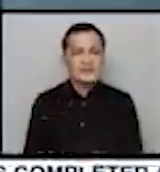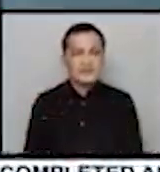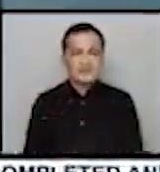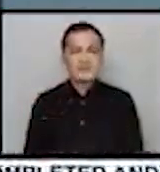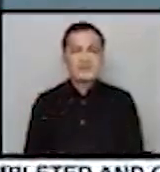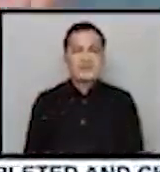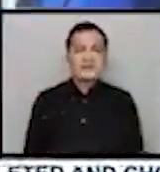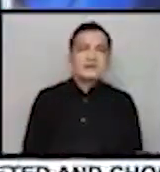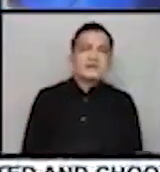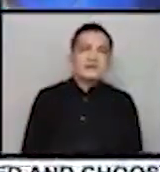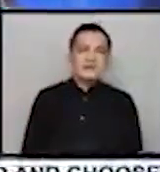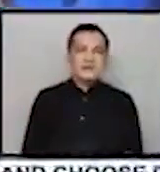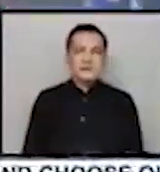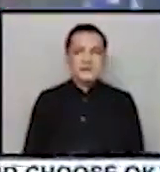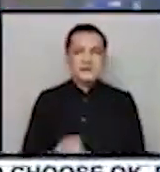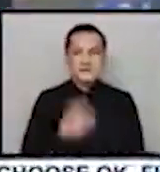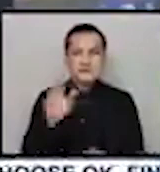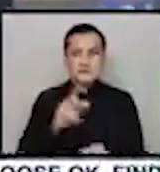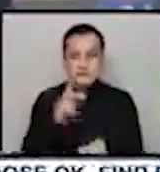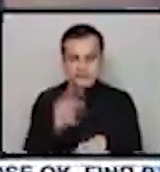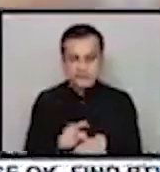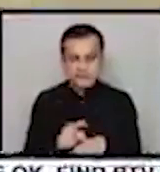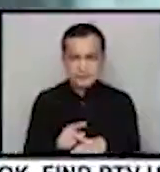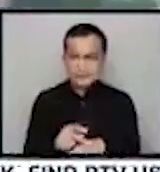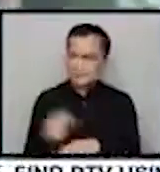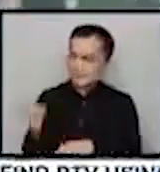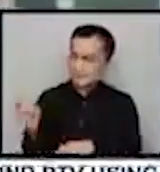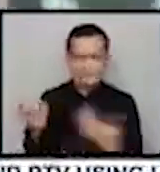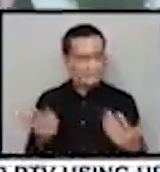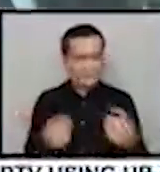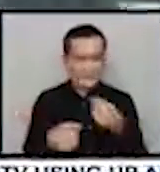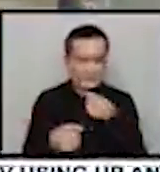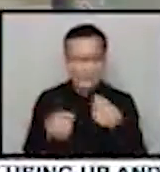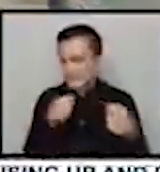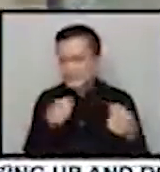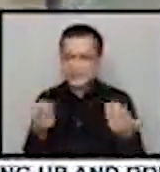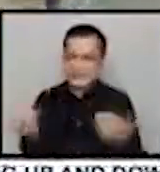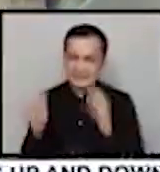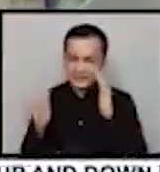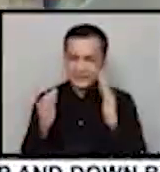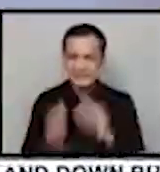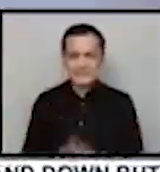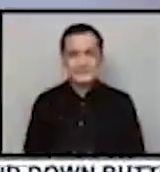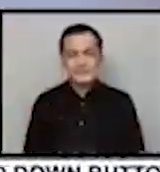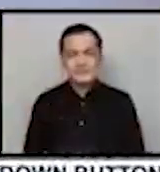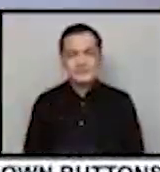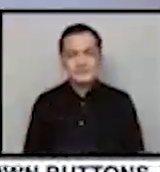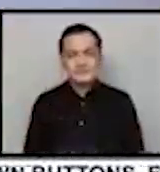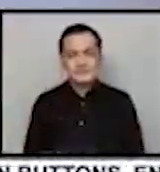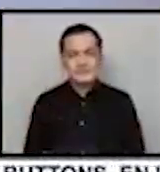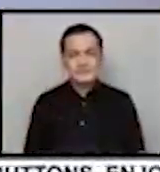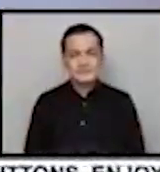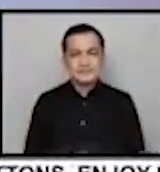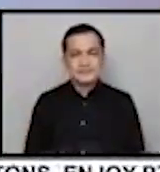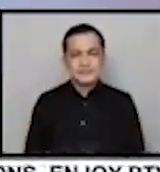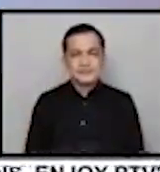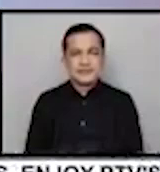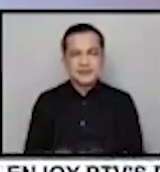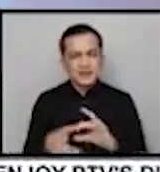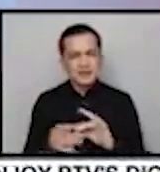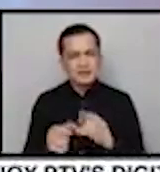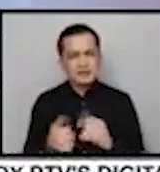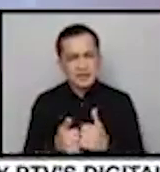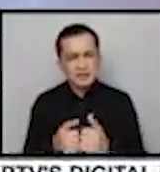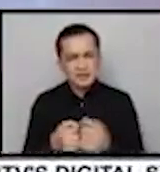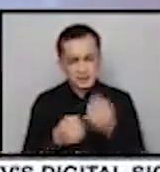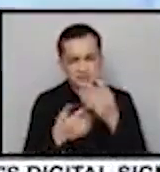Shine Pilipinas at sa mga host din po natin. Hello okay. po. Kwento mo naman sa amin, how did you fall in love with singing? Yes